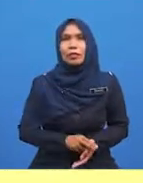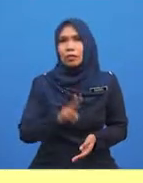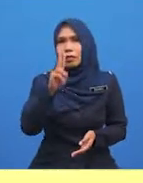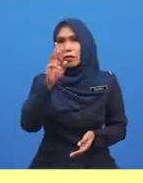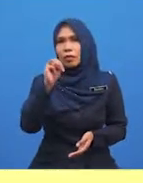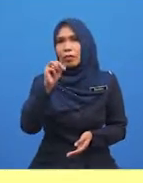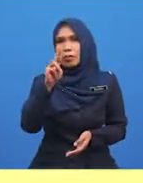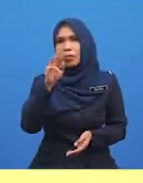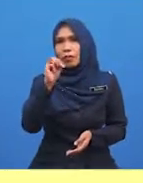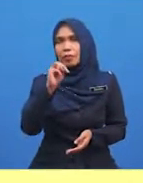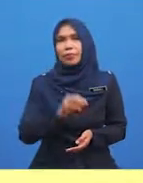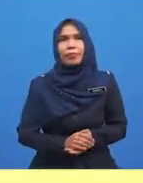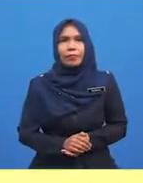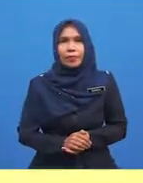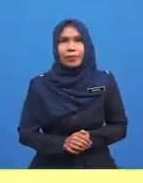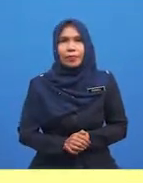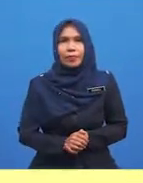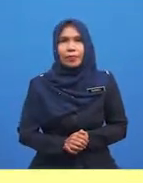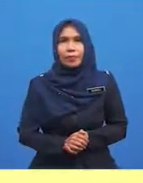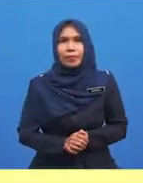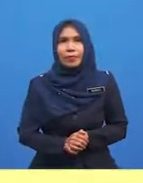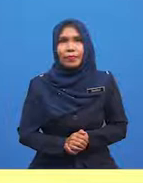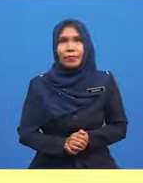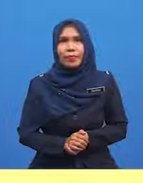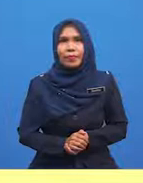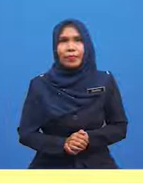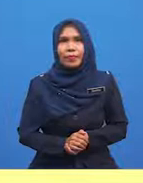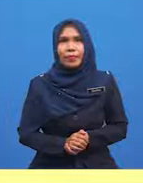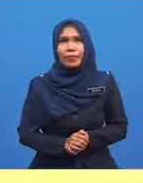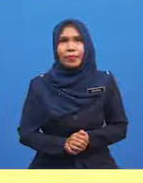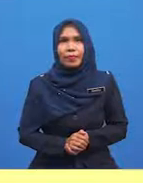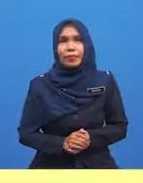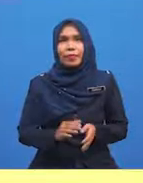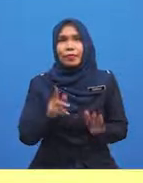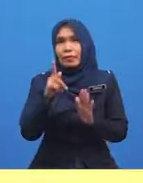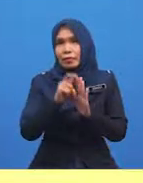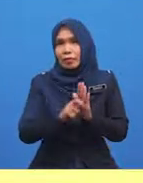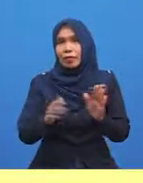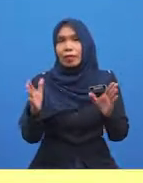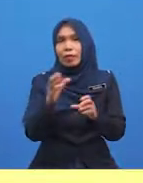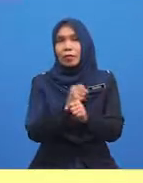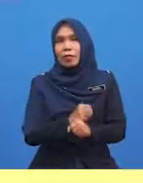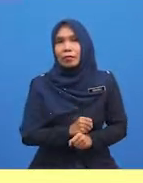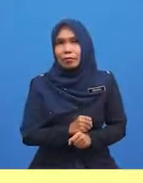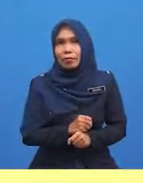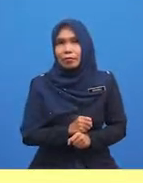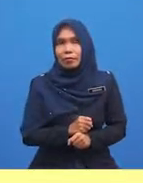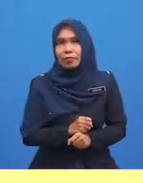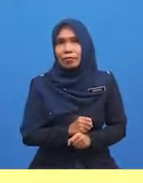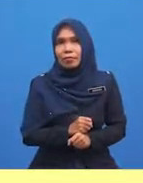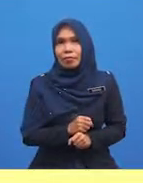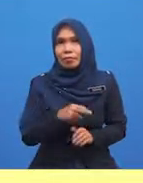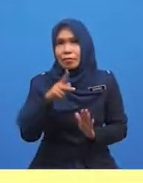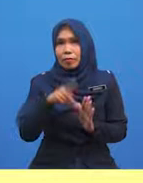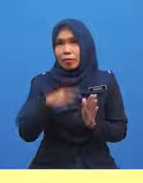Agong. Baiklah para pelajar sekalian, terdapat peruntukan berkaitan